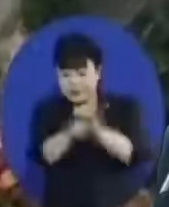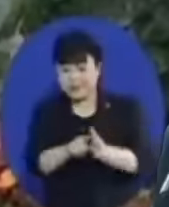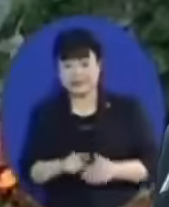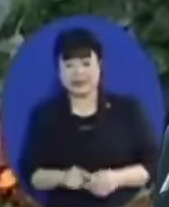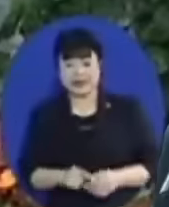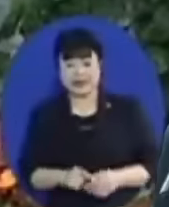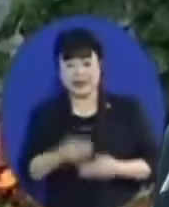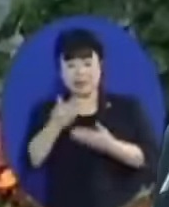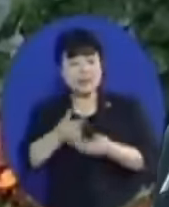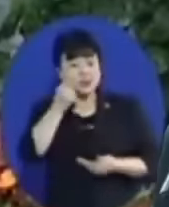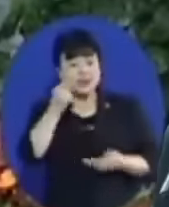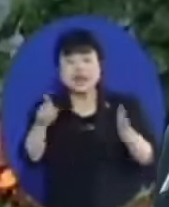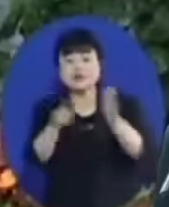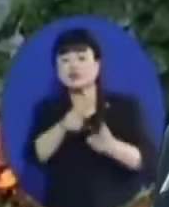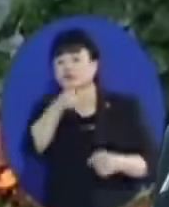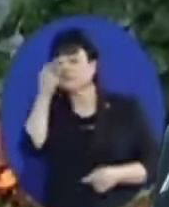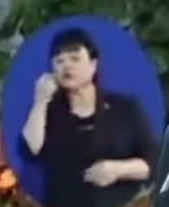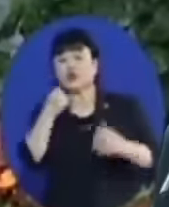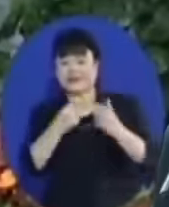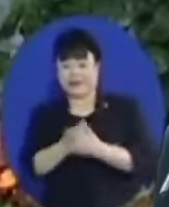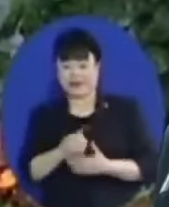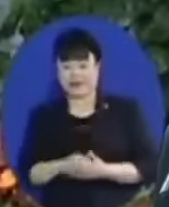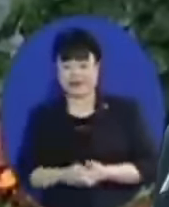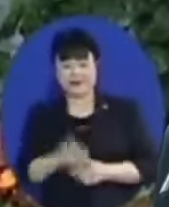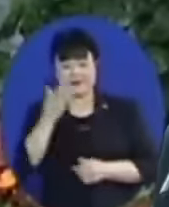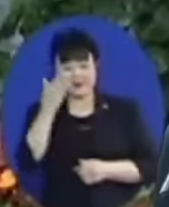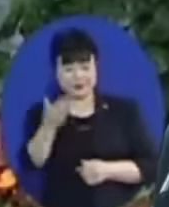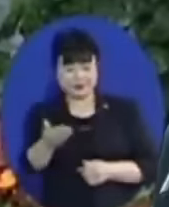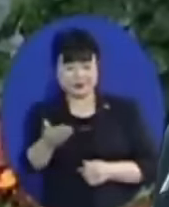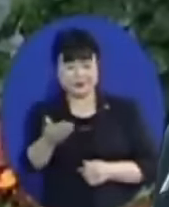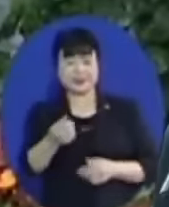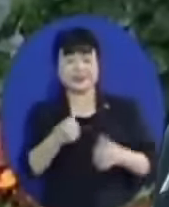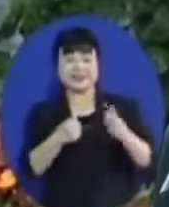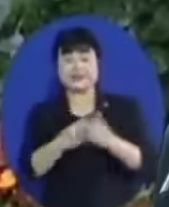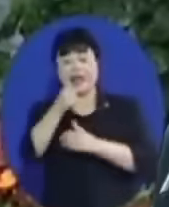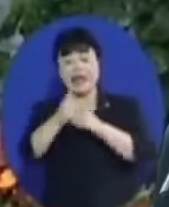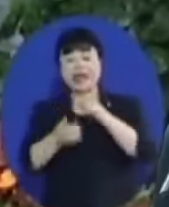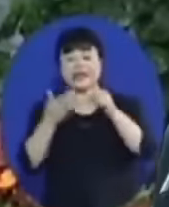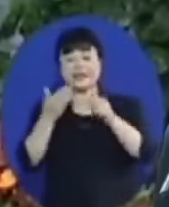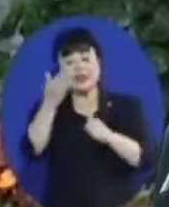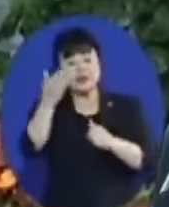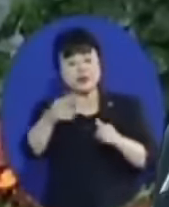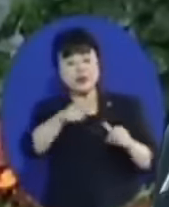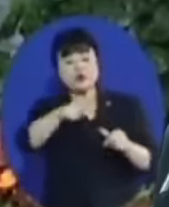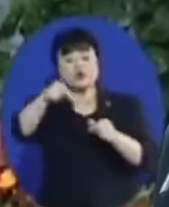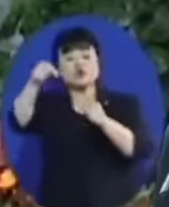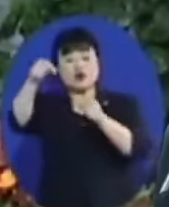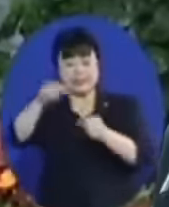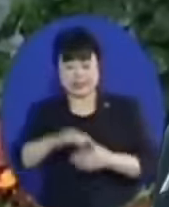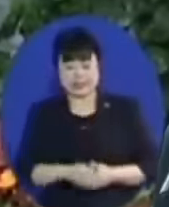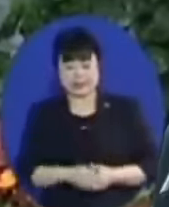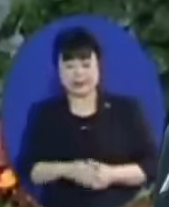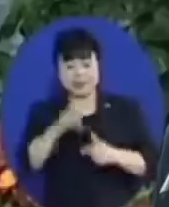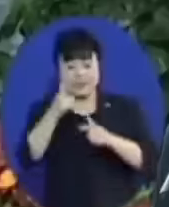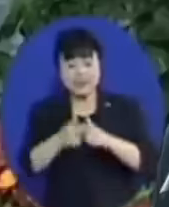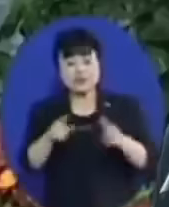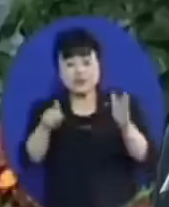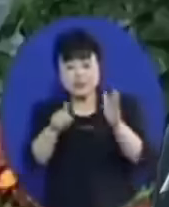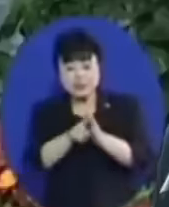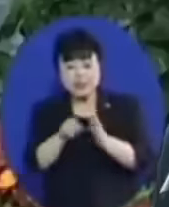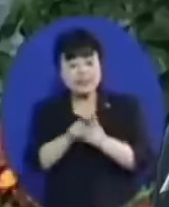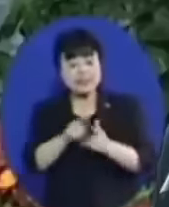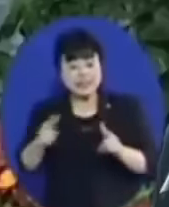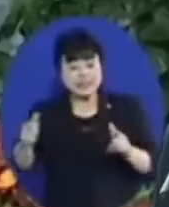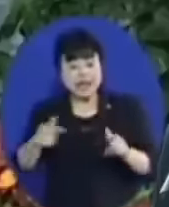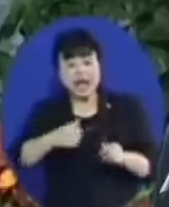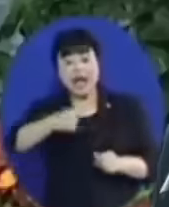받는 것은 믿음이 없기 때문에 그런 것입니다. 여러분, 그러므로 하나님은 여러분 구원에 있어서는 예수님을 믿느냐